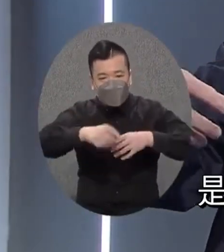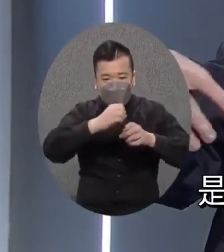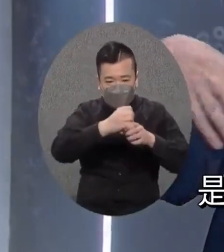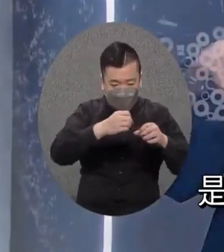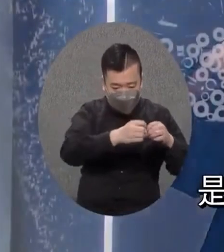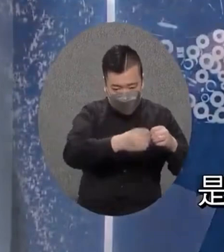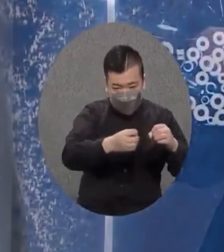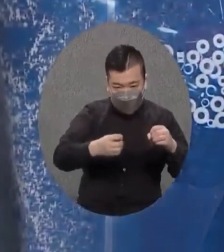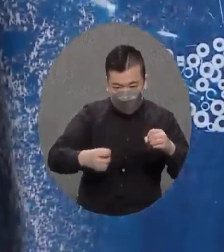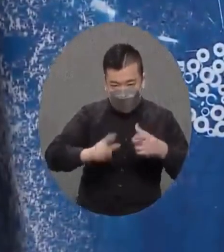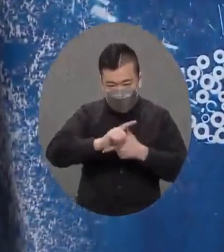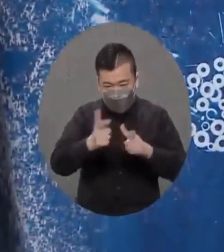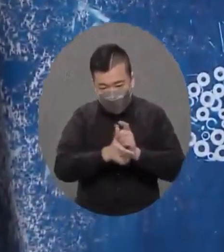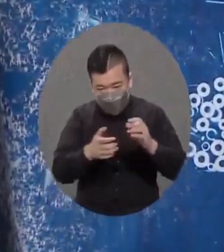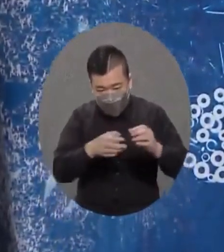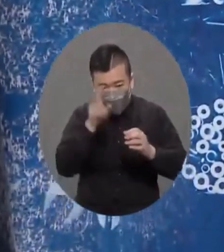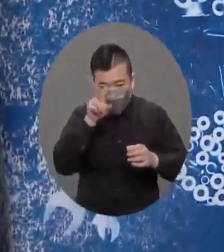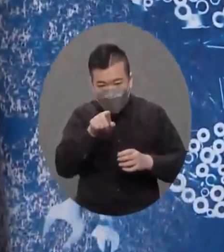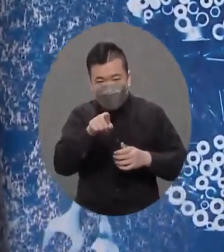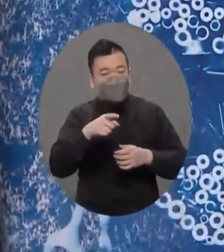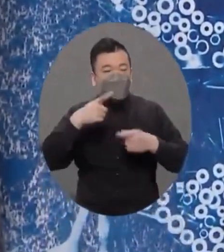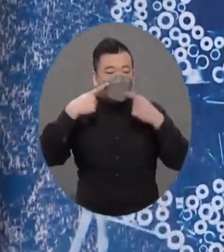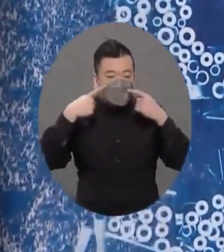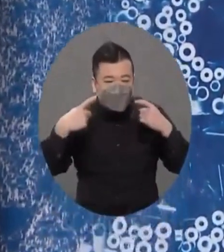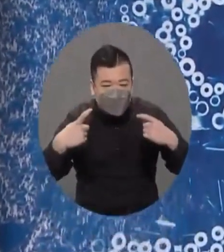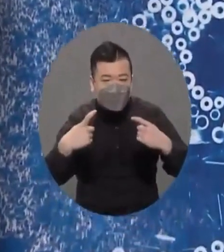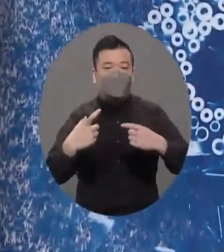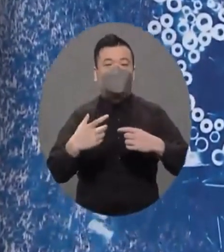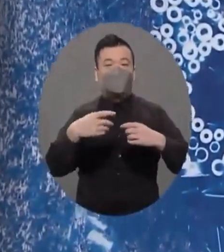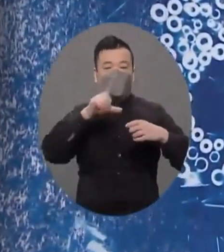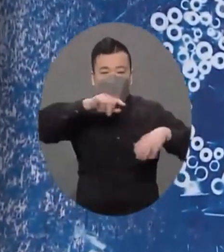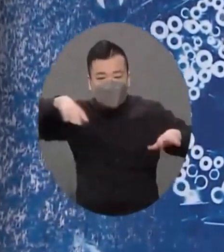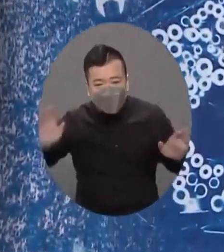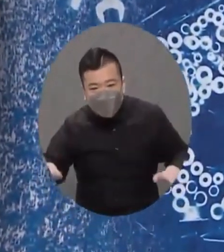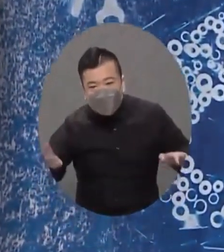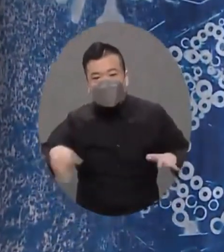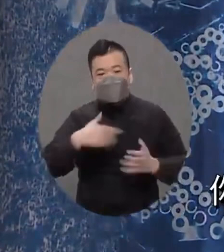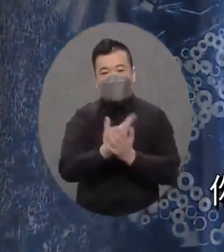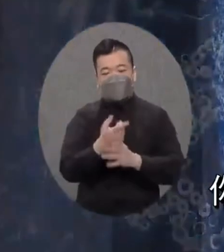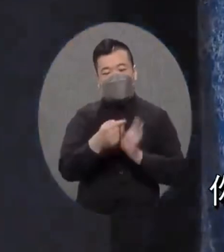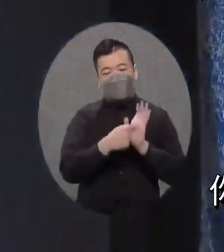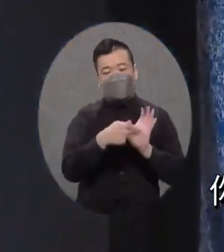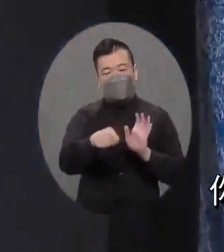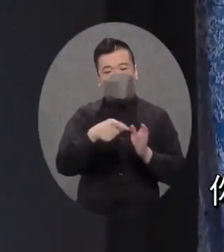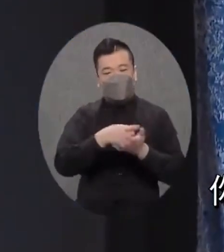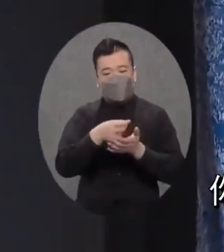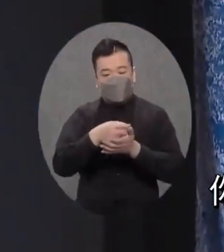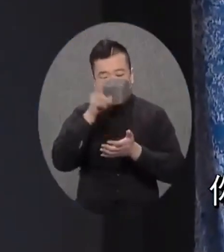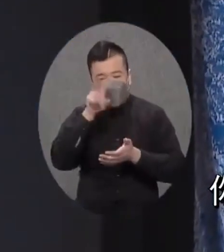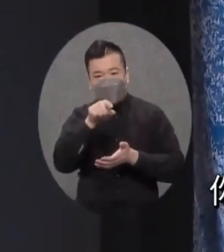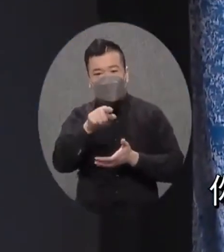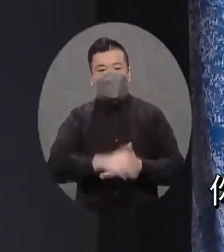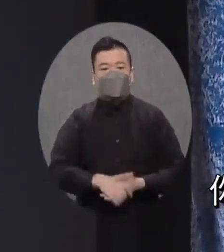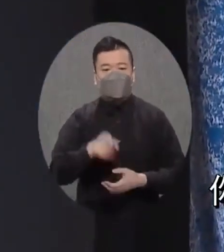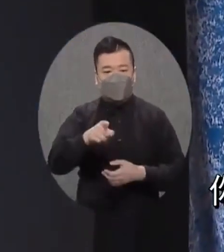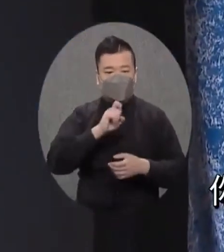合，然 後 出了我們現在看到例如龍、鳥、等等的這些圖案。 係啦，咁你會見到，其實你會見到裏邊嘅工具，